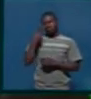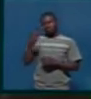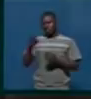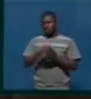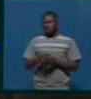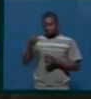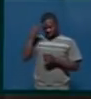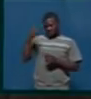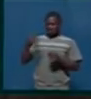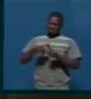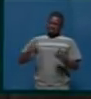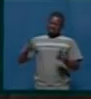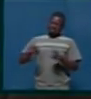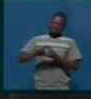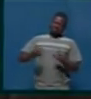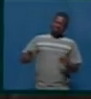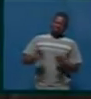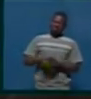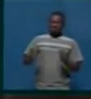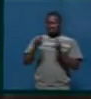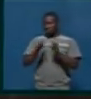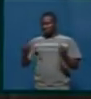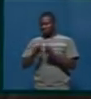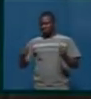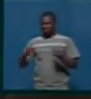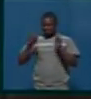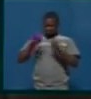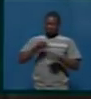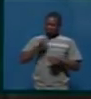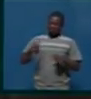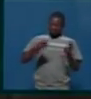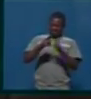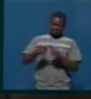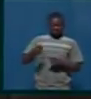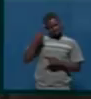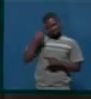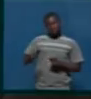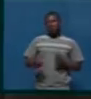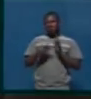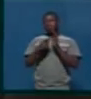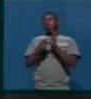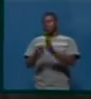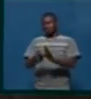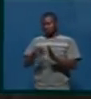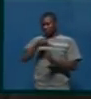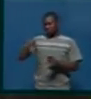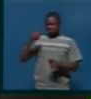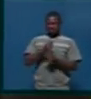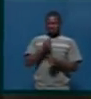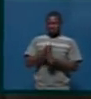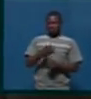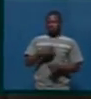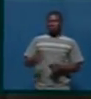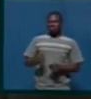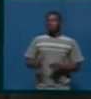n'arrivent pas à se réunir pour montrer ce qu'ils savent faire et présenter les difficultés qu'ils rencontrent dans ce qu'ils savent faire